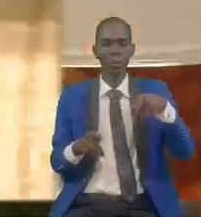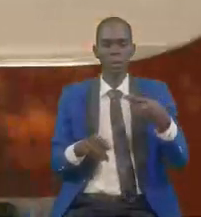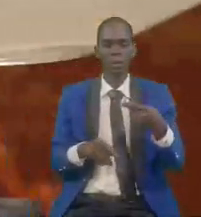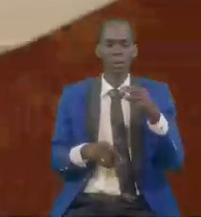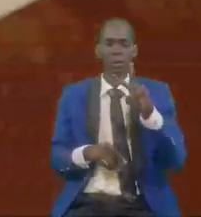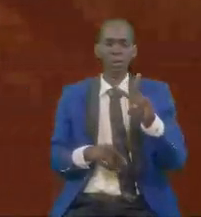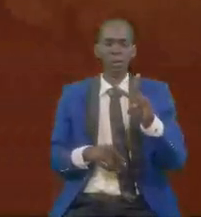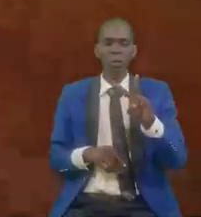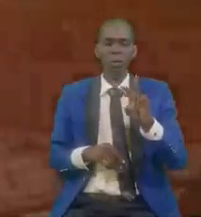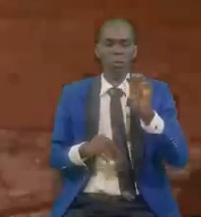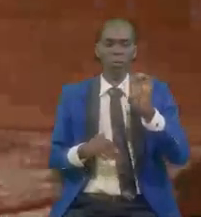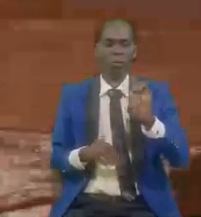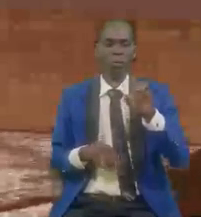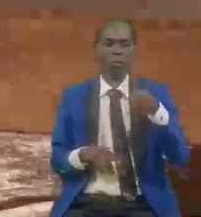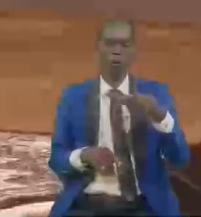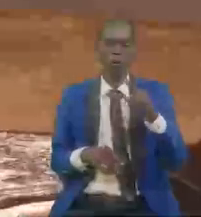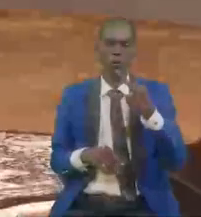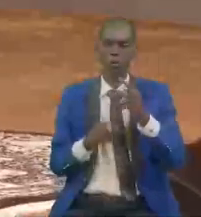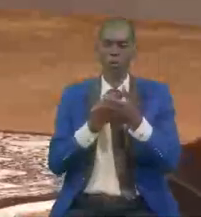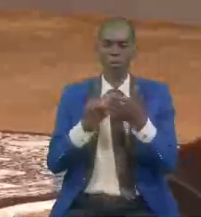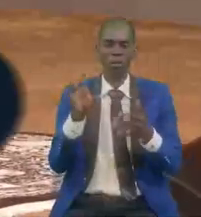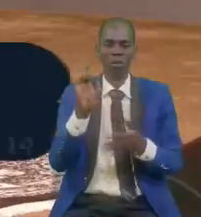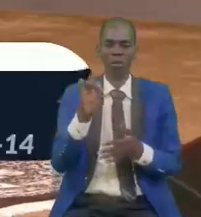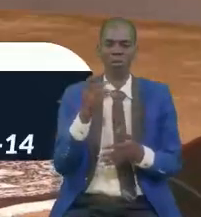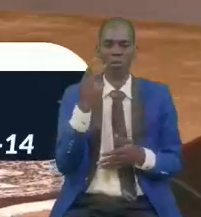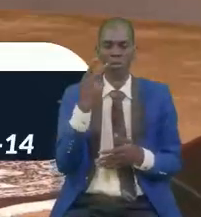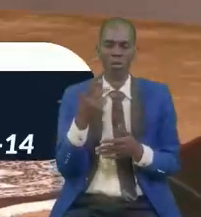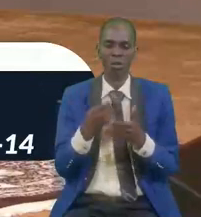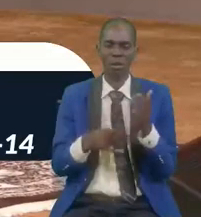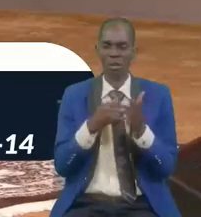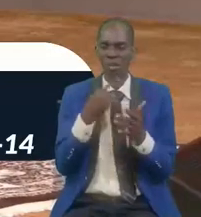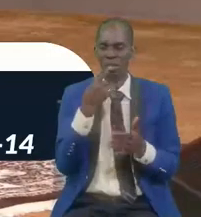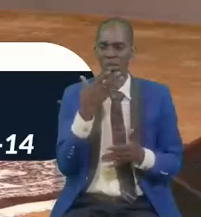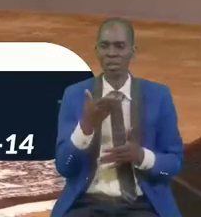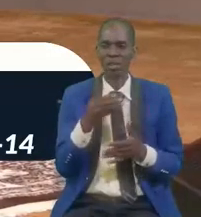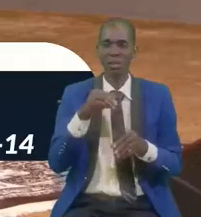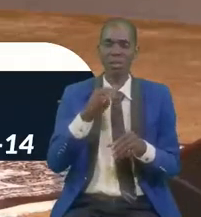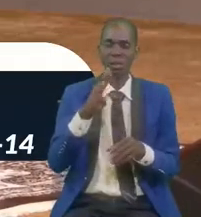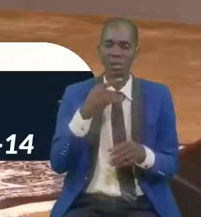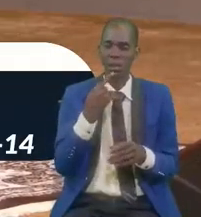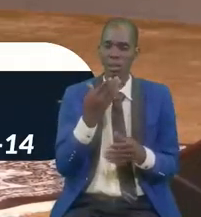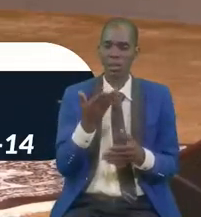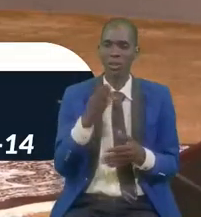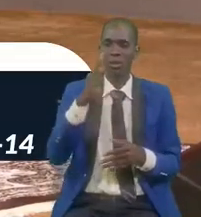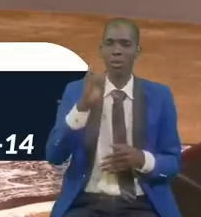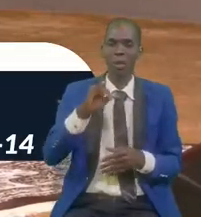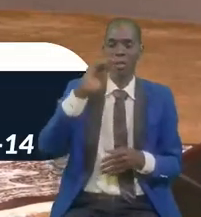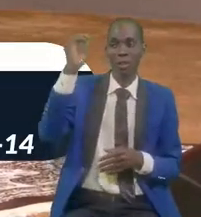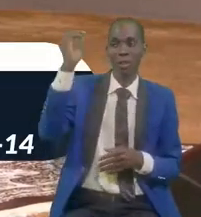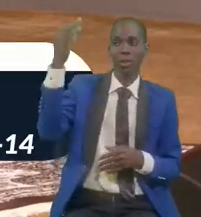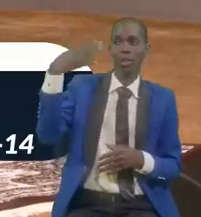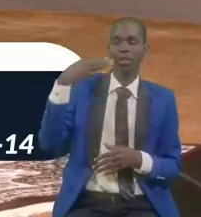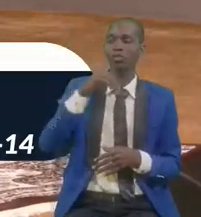Éphésiens au chapitre 2, Éphésiens 2, verset 8.